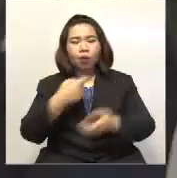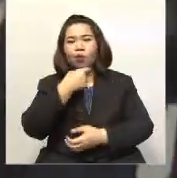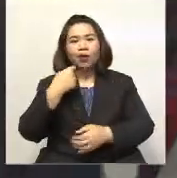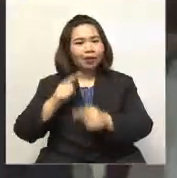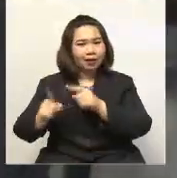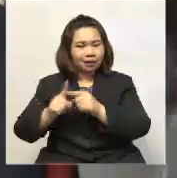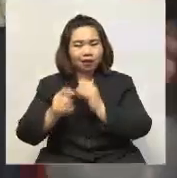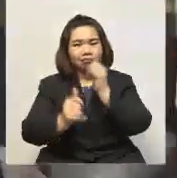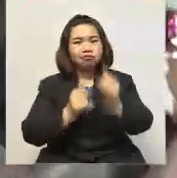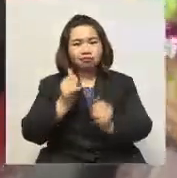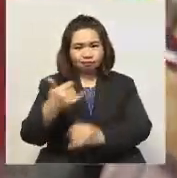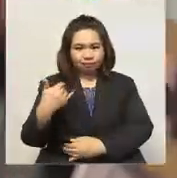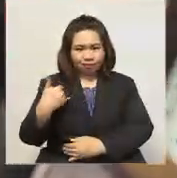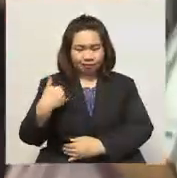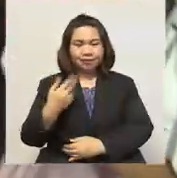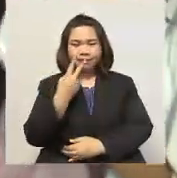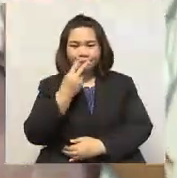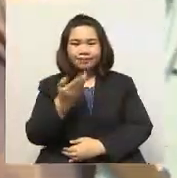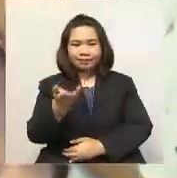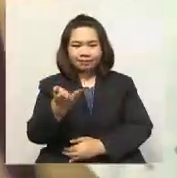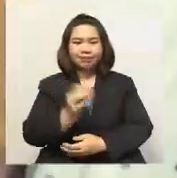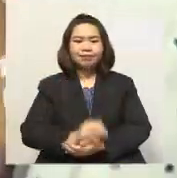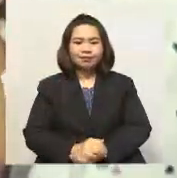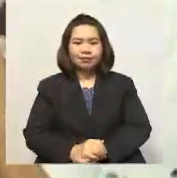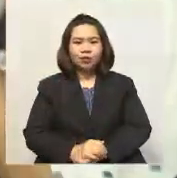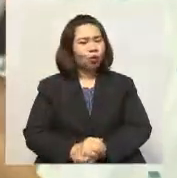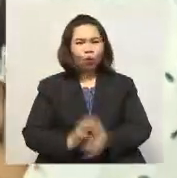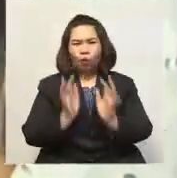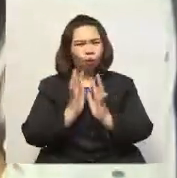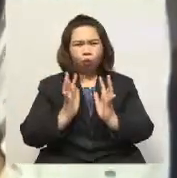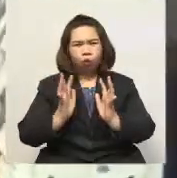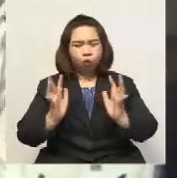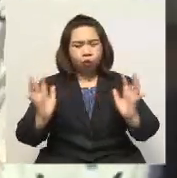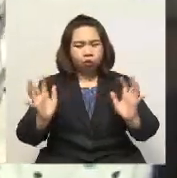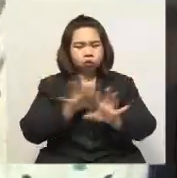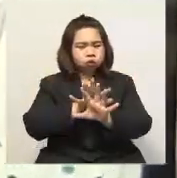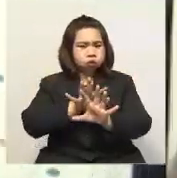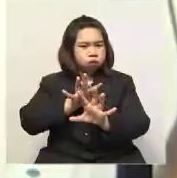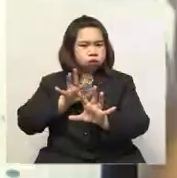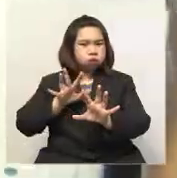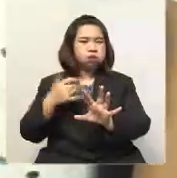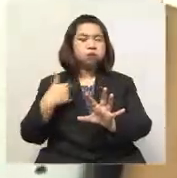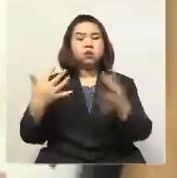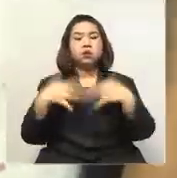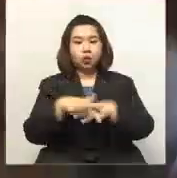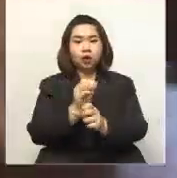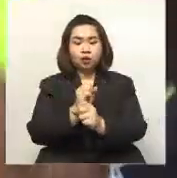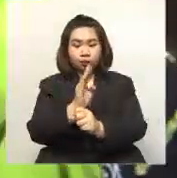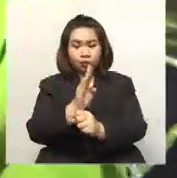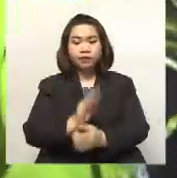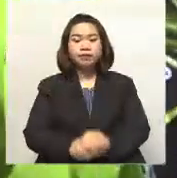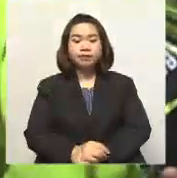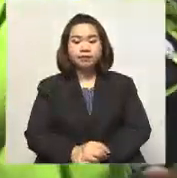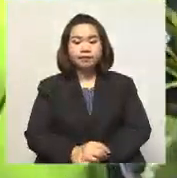คักนะคะบรรยากาศก็เป็นไปอย่างที่คุณผู้ชมเห็นเนี่ยค่ะคือเนืองแน่นมากๆนะคะพุทธศาสนิกชนที่มาร่วมทำบุญกันนะค